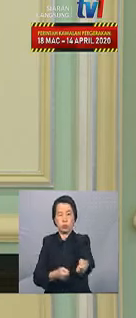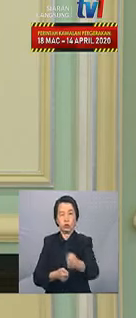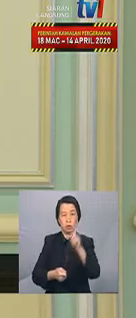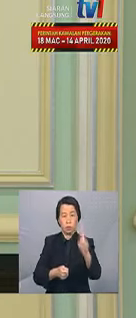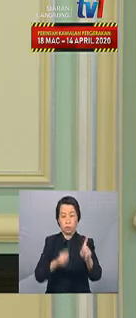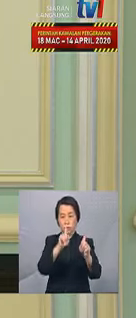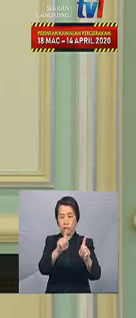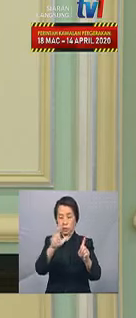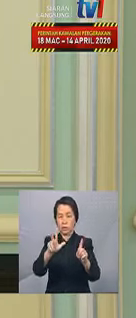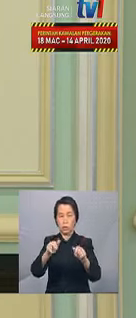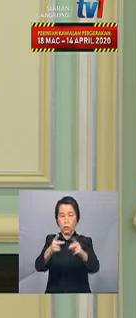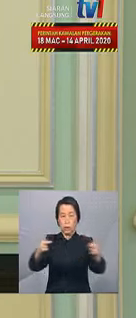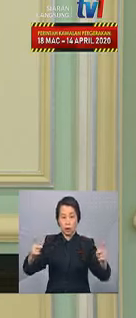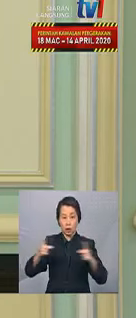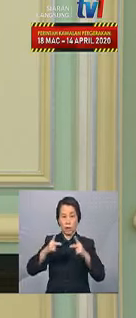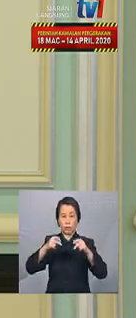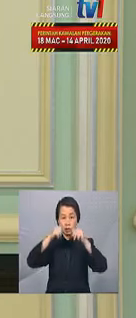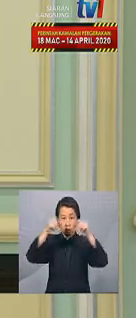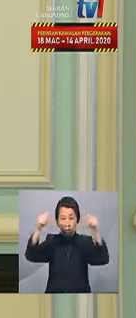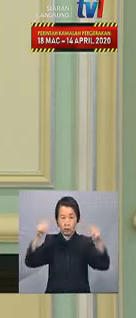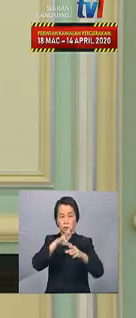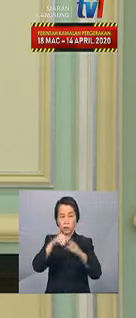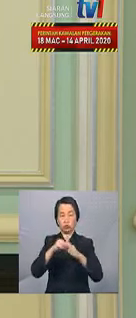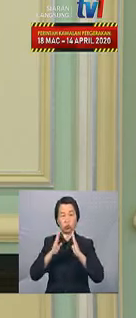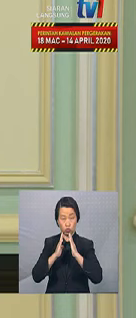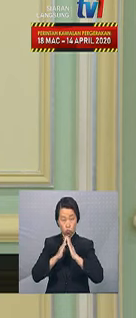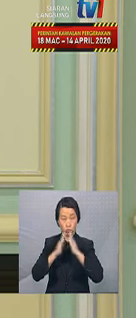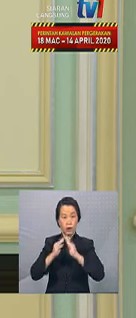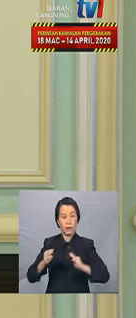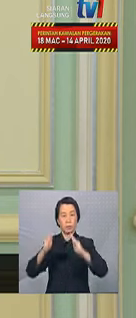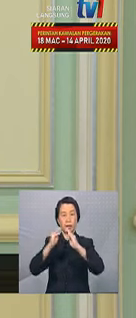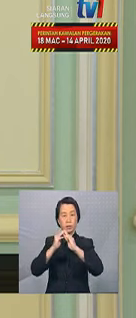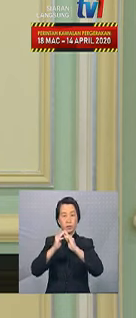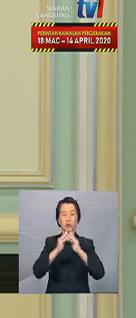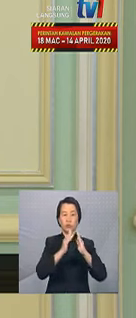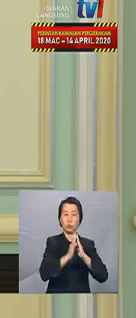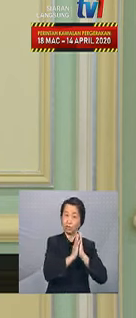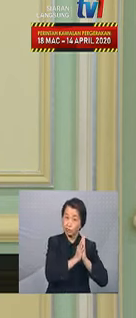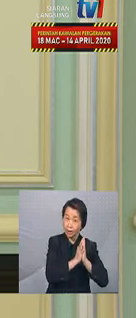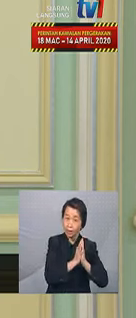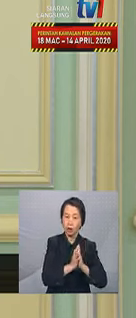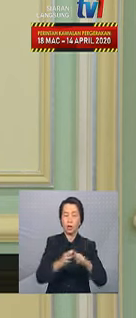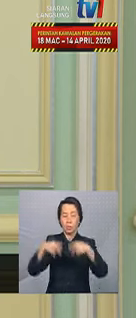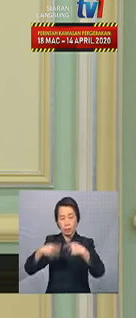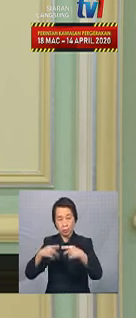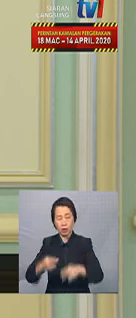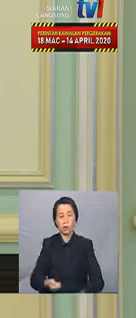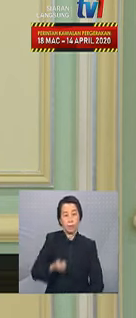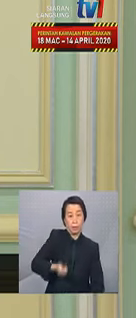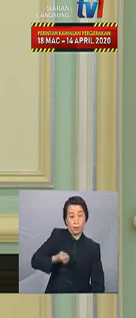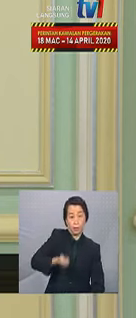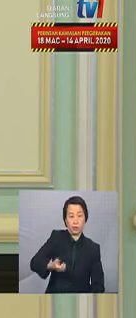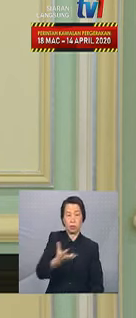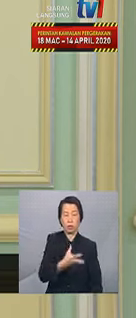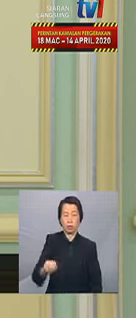113 kawasan awam, termasuk rumah ibadat, pasar awam, pasar raya dan